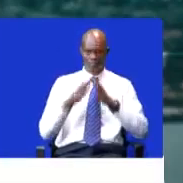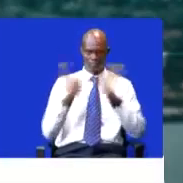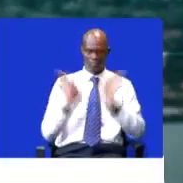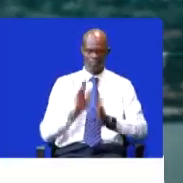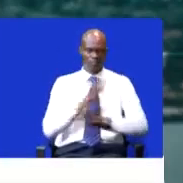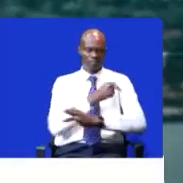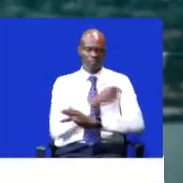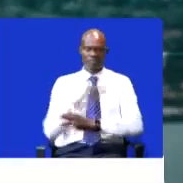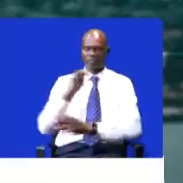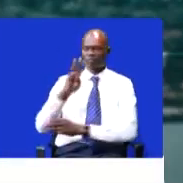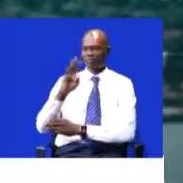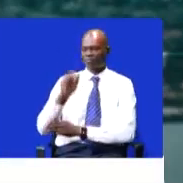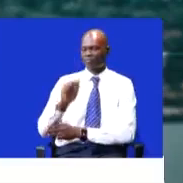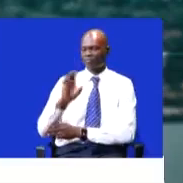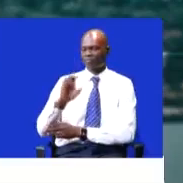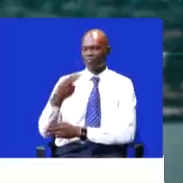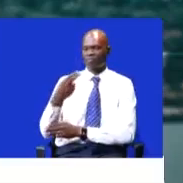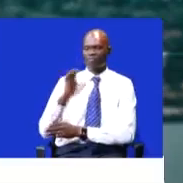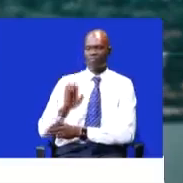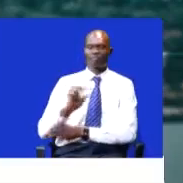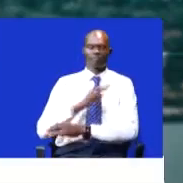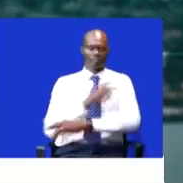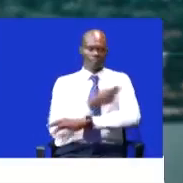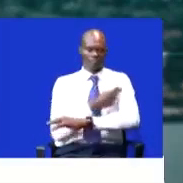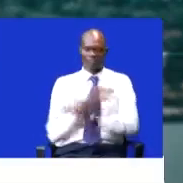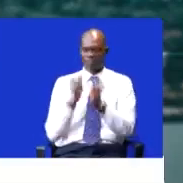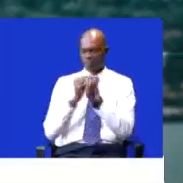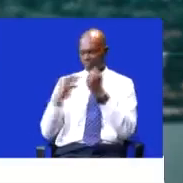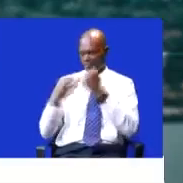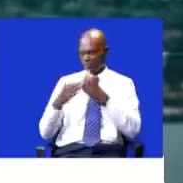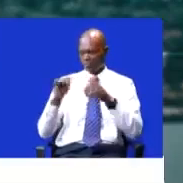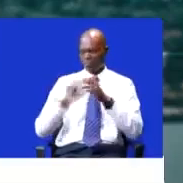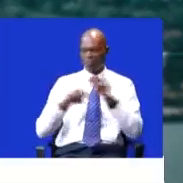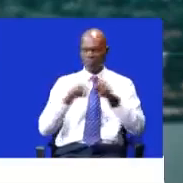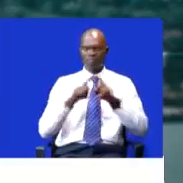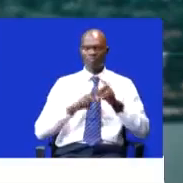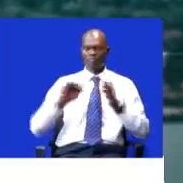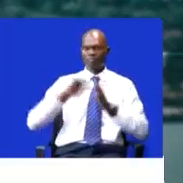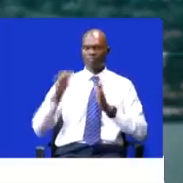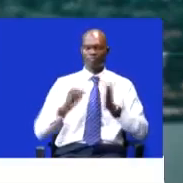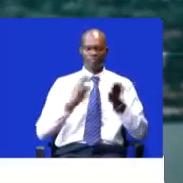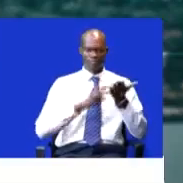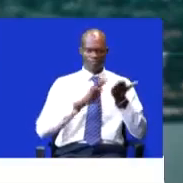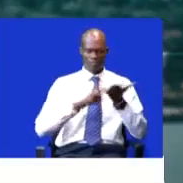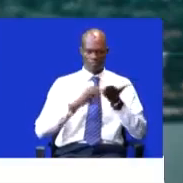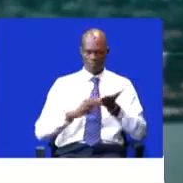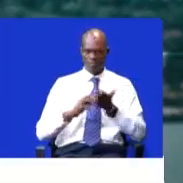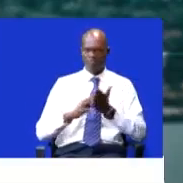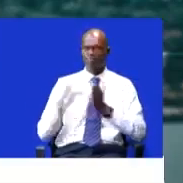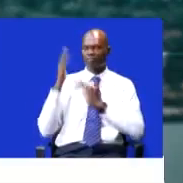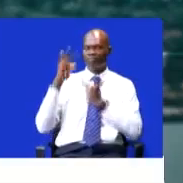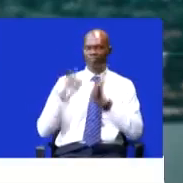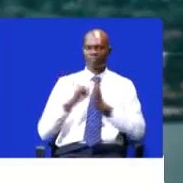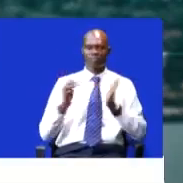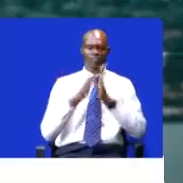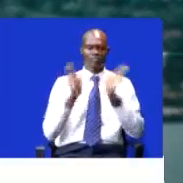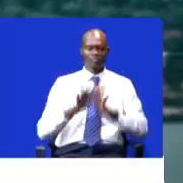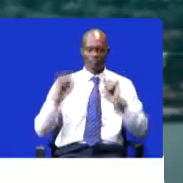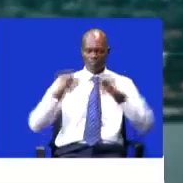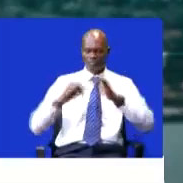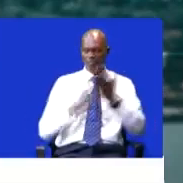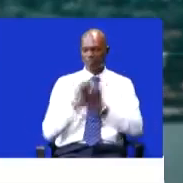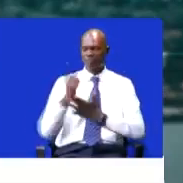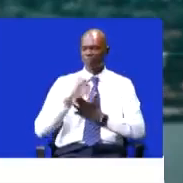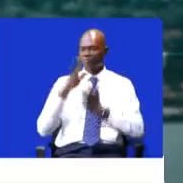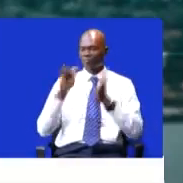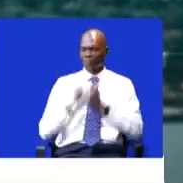ma Mwache ma en achiel kuom ute thieth maparo kod aboro e kaonti onogo ma Migori ma koro igeno mar mondo mi yaw e juma niendi olero